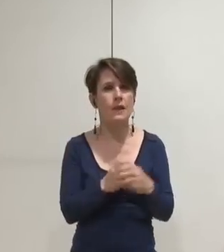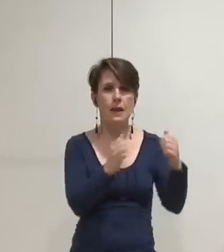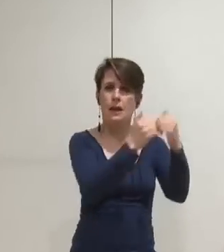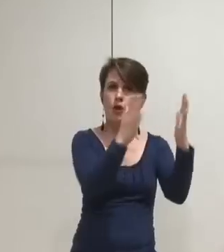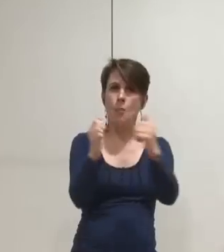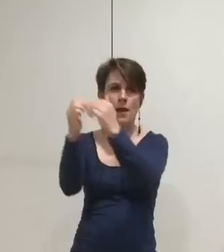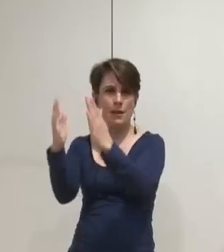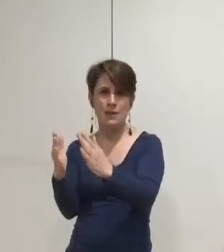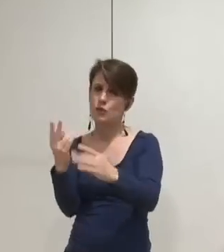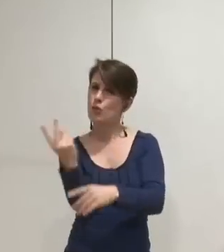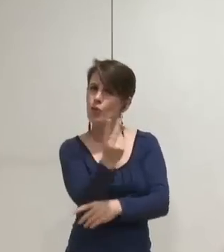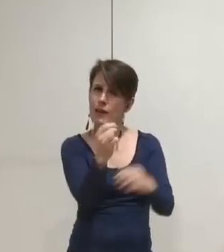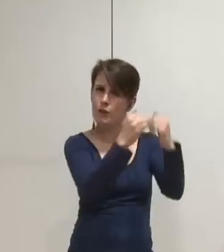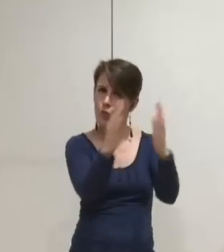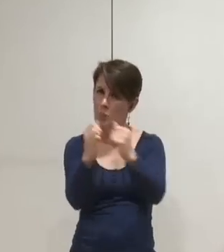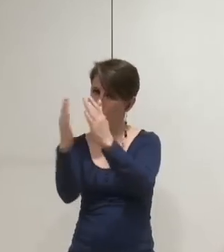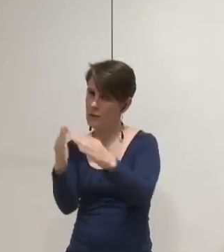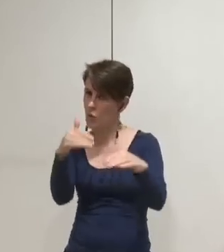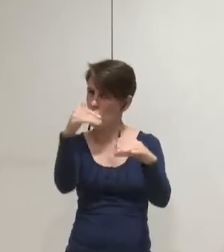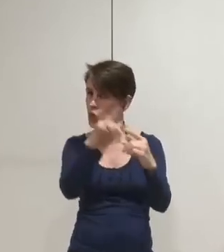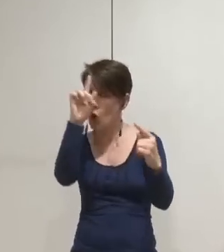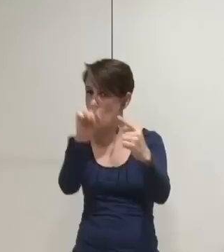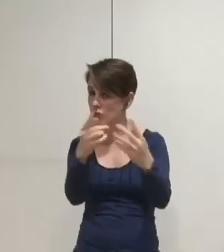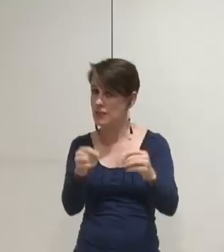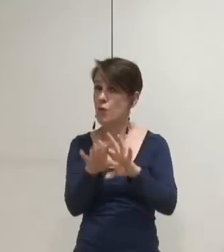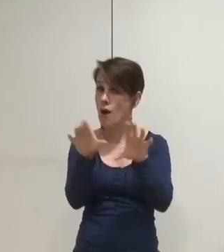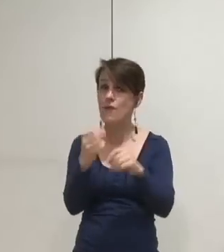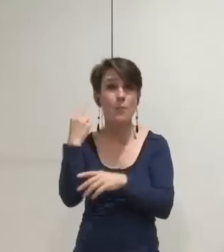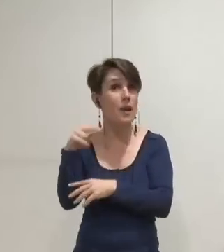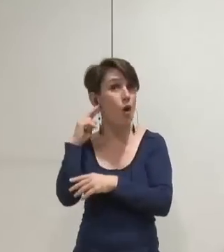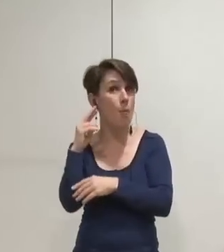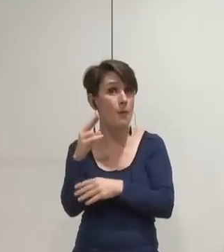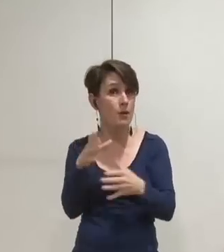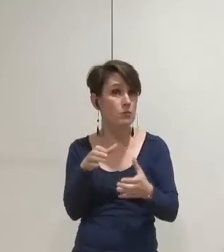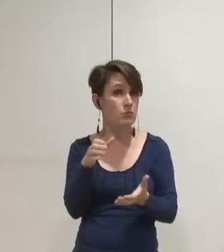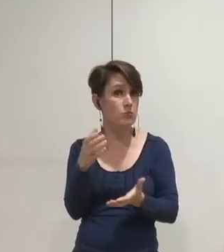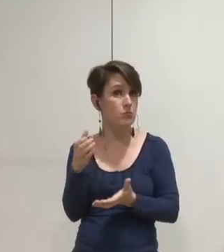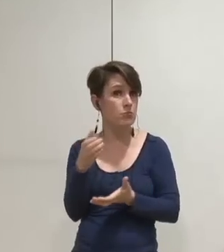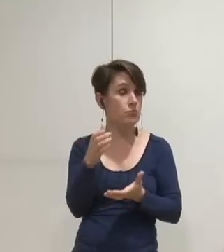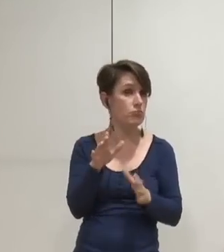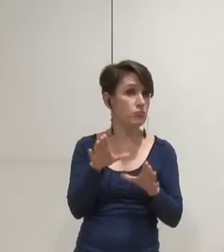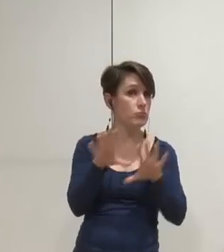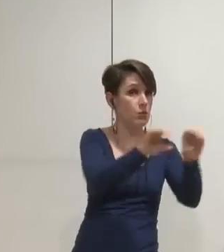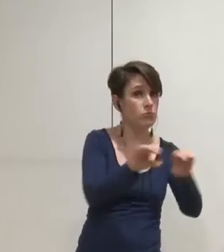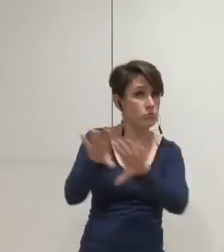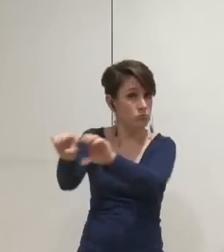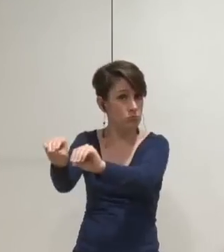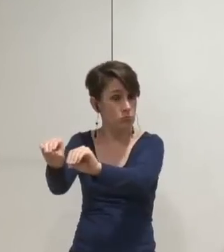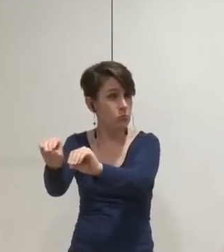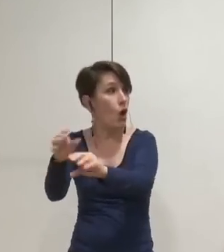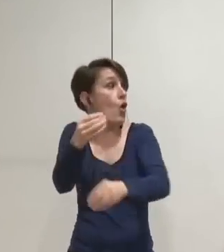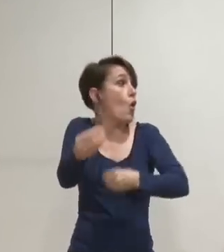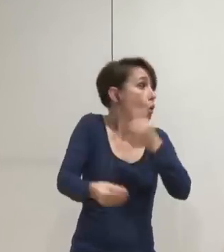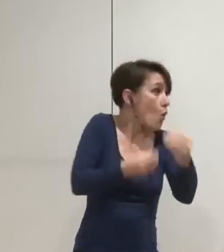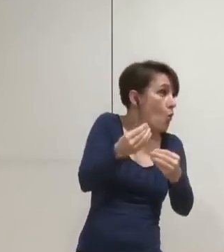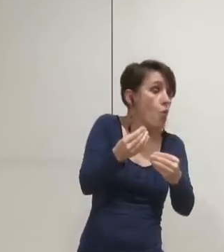à loger des familles Rome ou si elles sont destinées à des publics